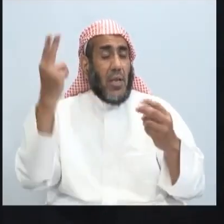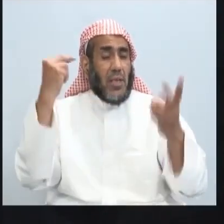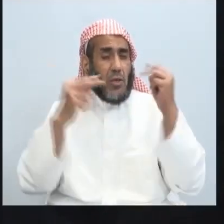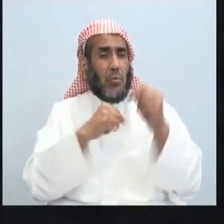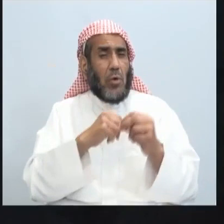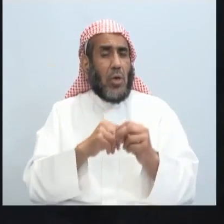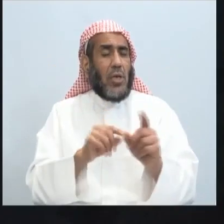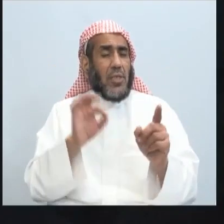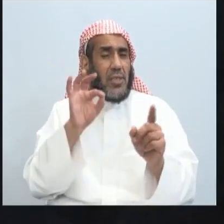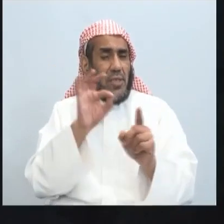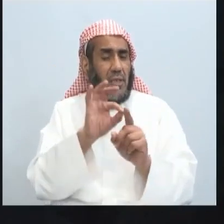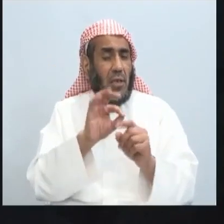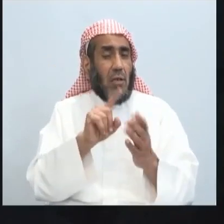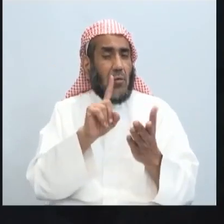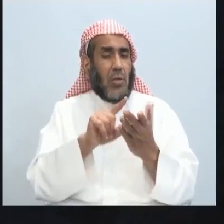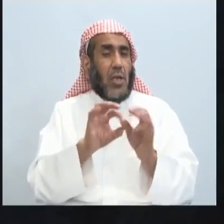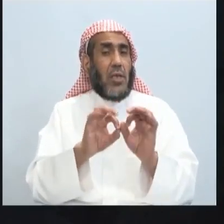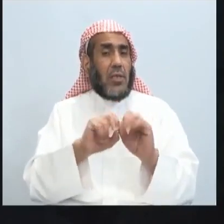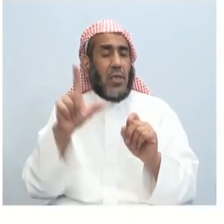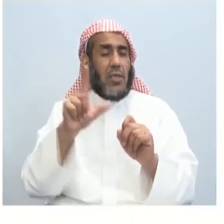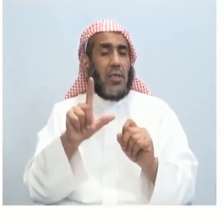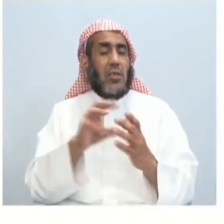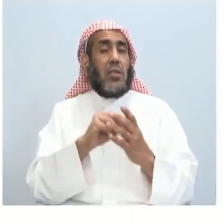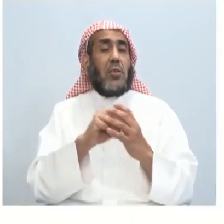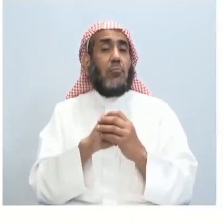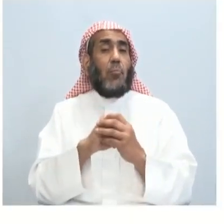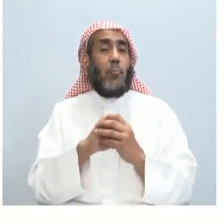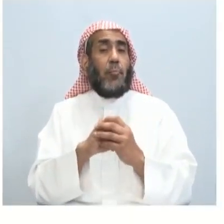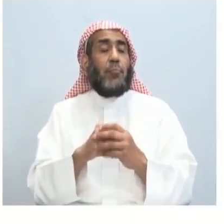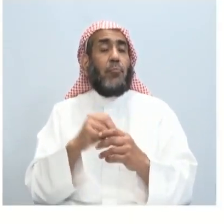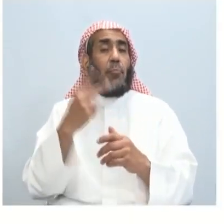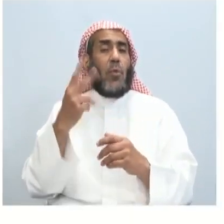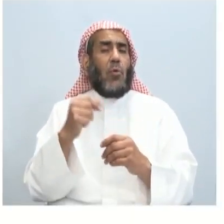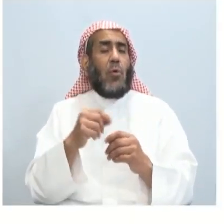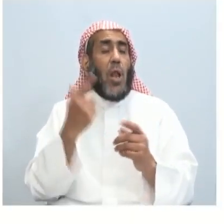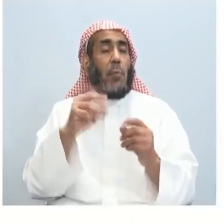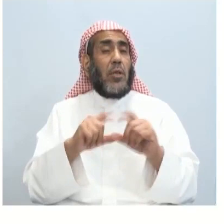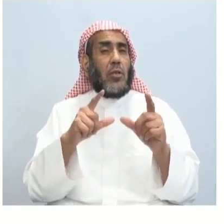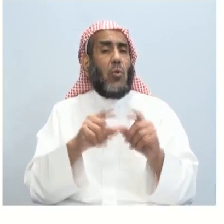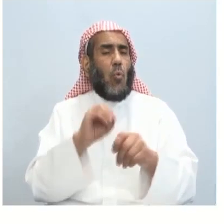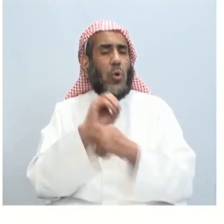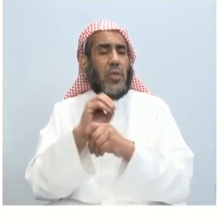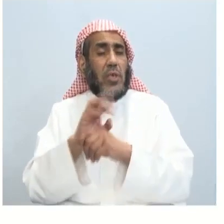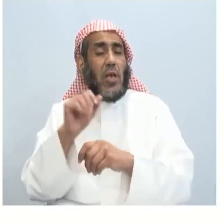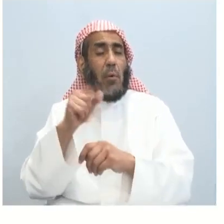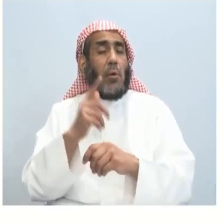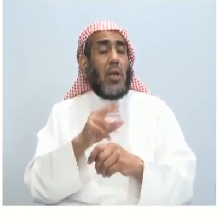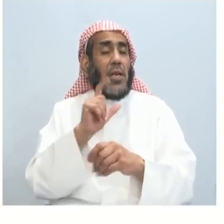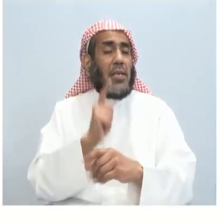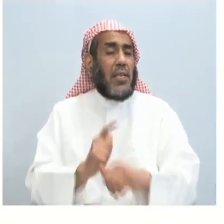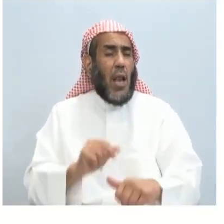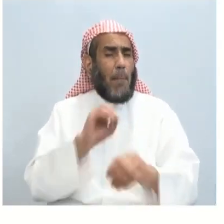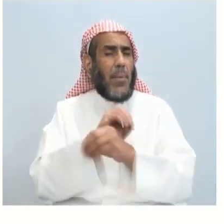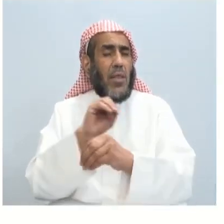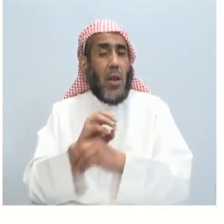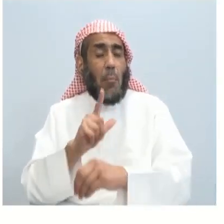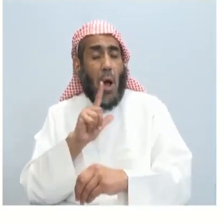يتصل او يتوصل الى صحه الاستنتاج ثامنا هنا ع ما تدل وصيه جابر ابن حيان لتلاميذه